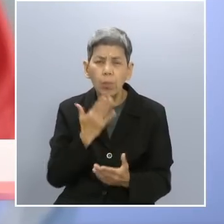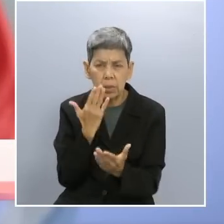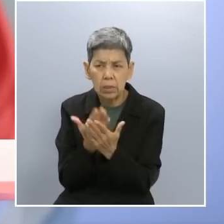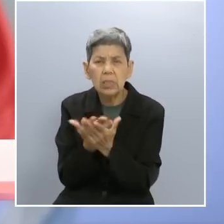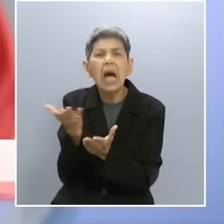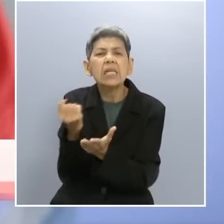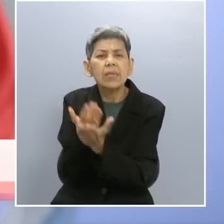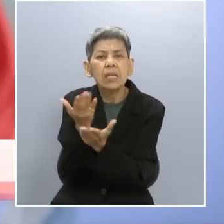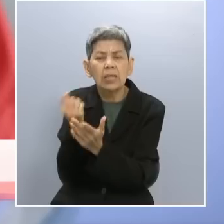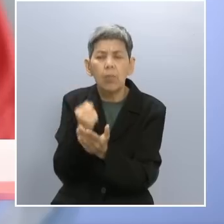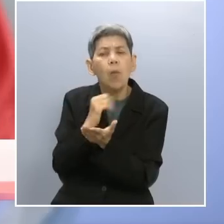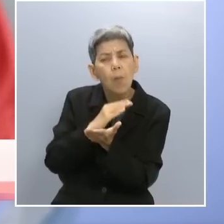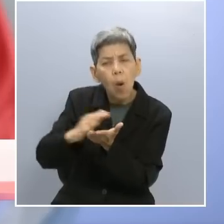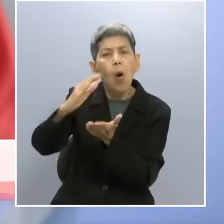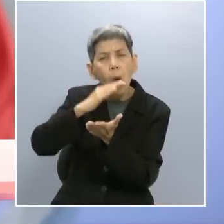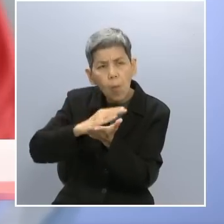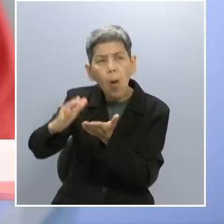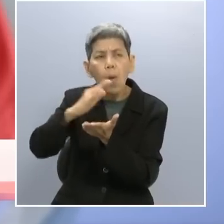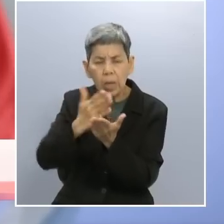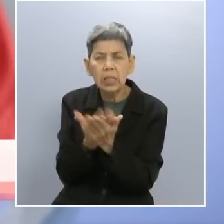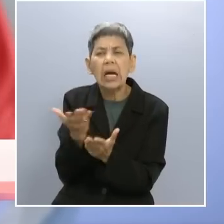ผมทยอยจ่ายเขาอยู่